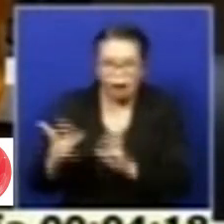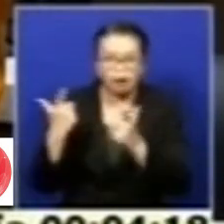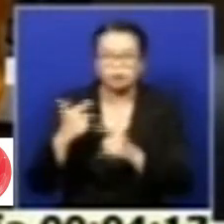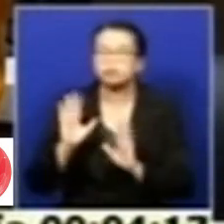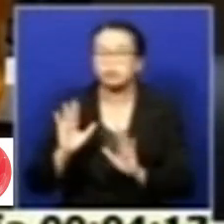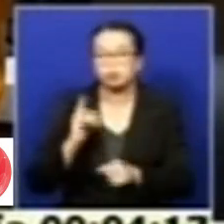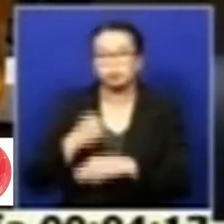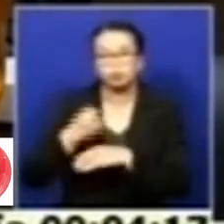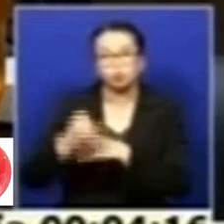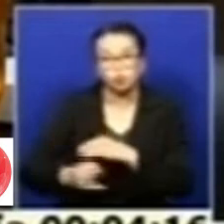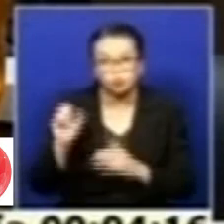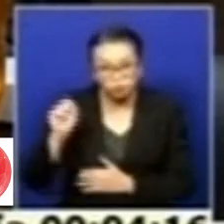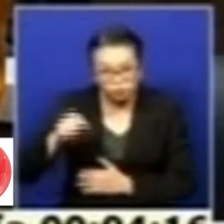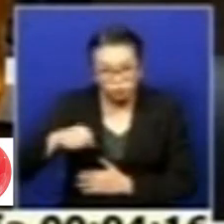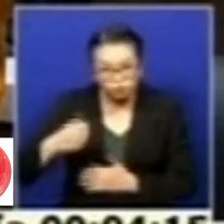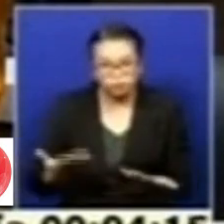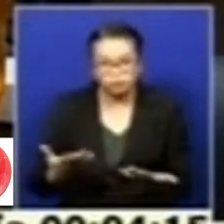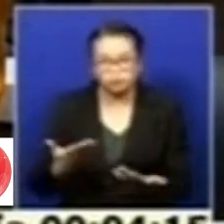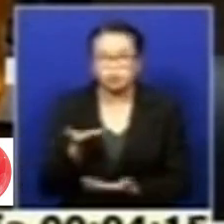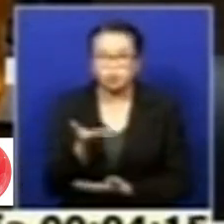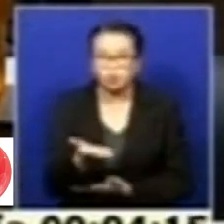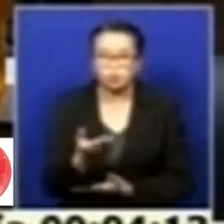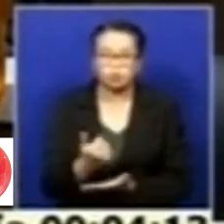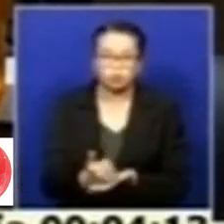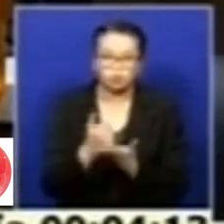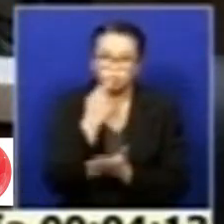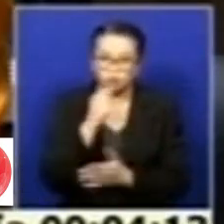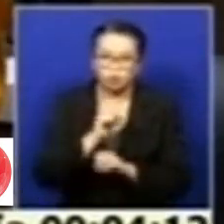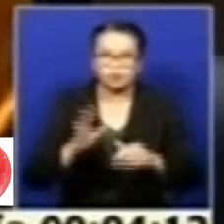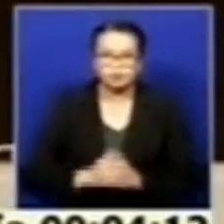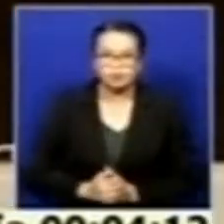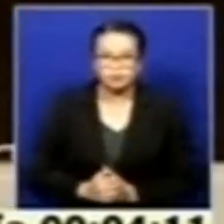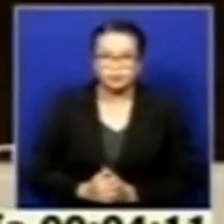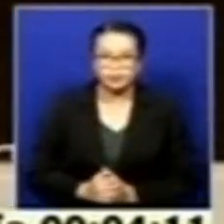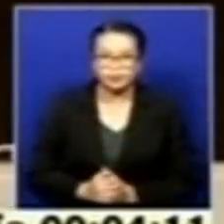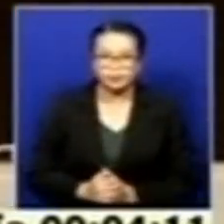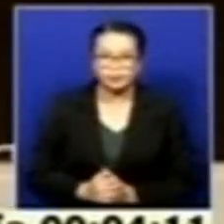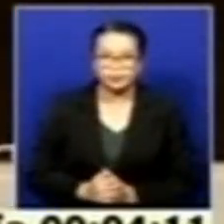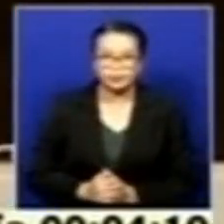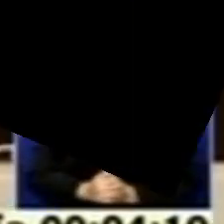ช่วยให้ท่านรัฐมนตรีตอบให้ชัดเจนด้วยครับขอบคุณครับ เชิญรัฐมนตรีครับ